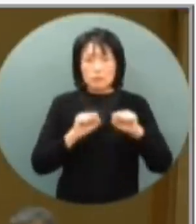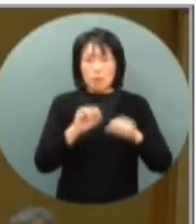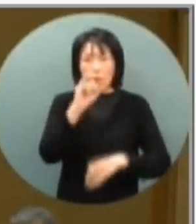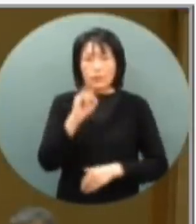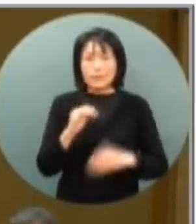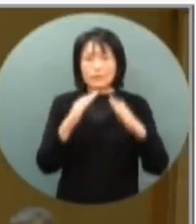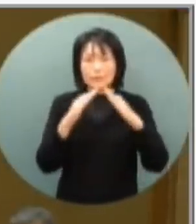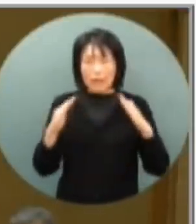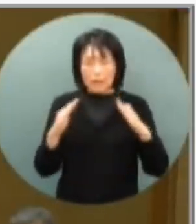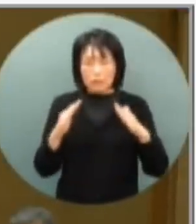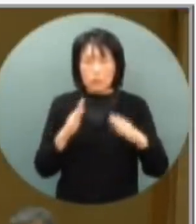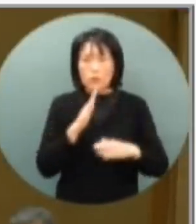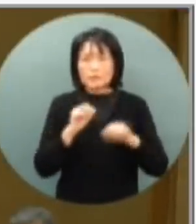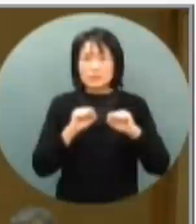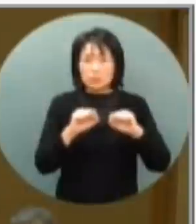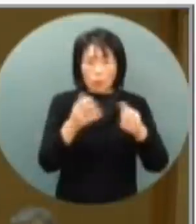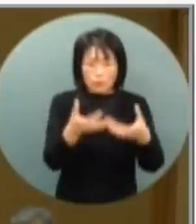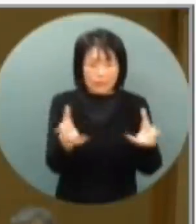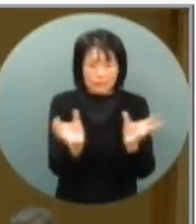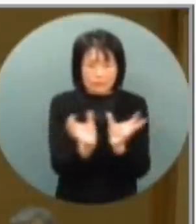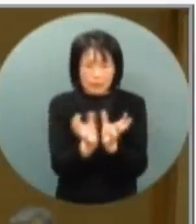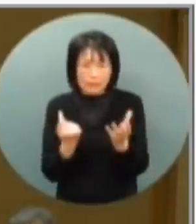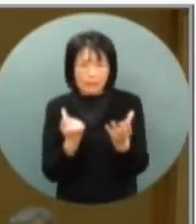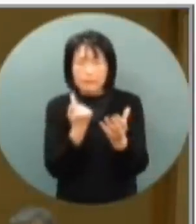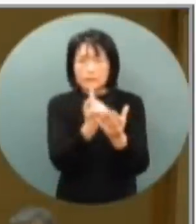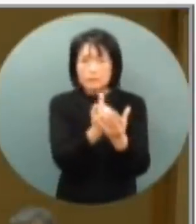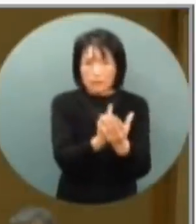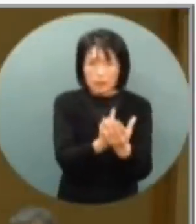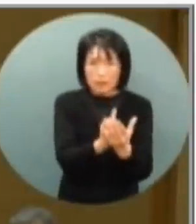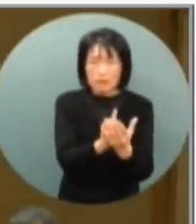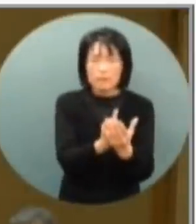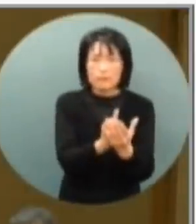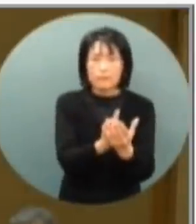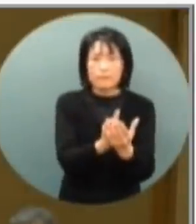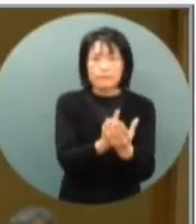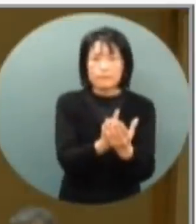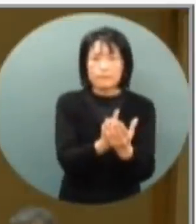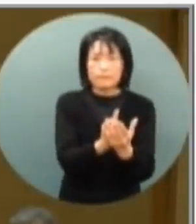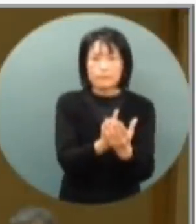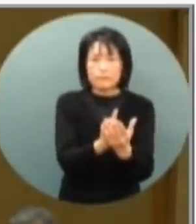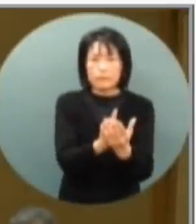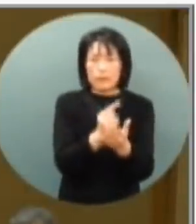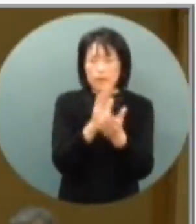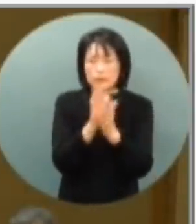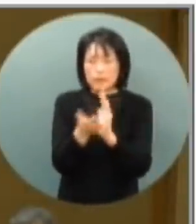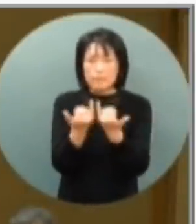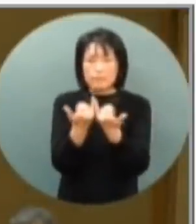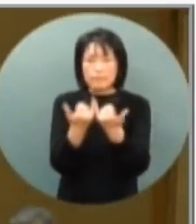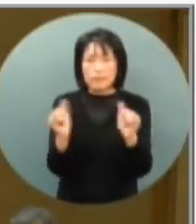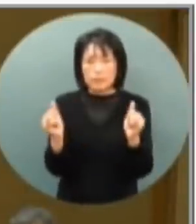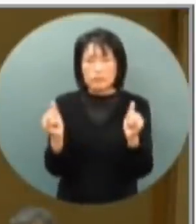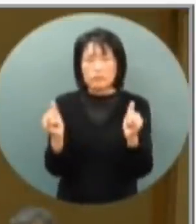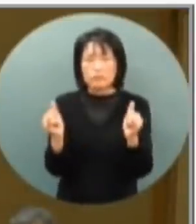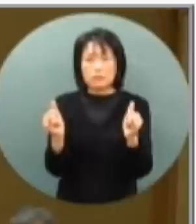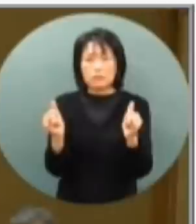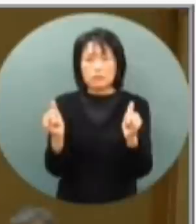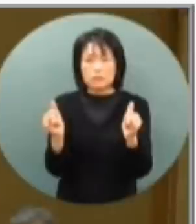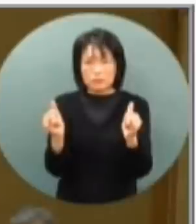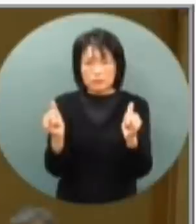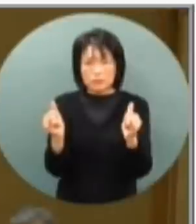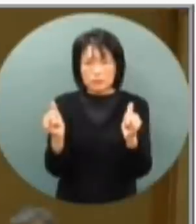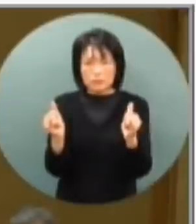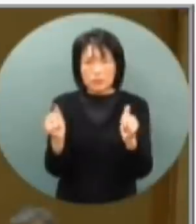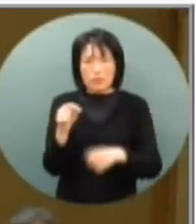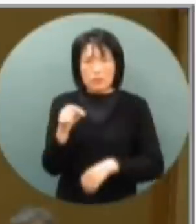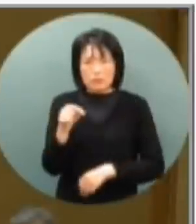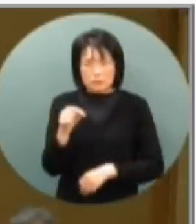実行団体に入ってやはりそのことを通して県民にやはりこれ